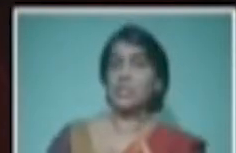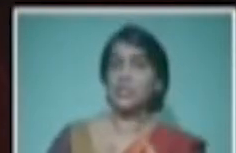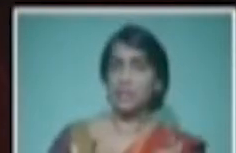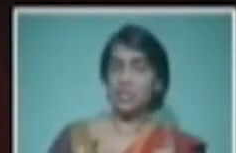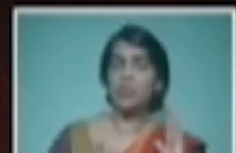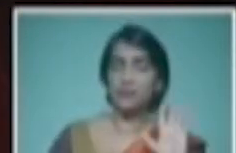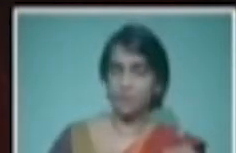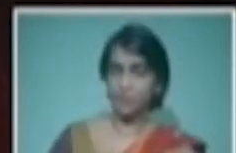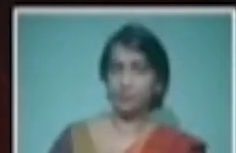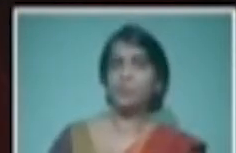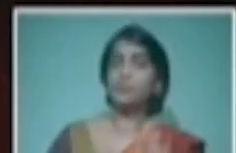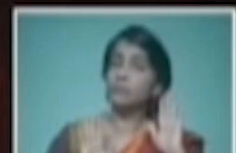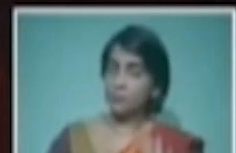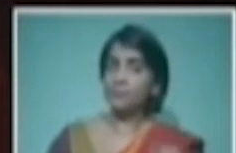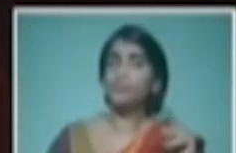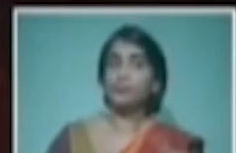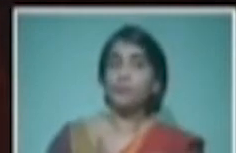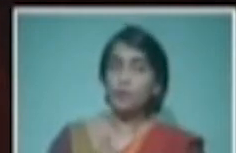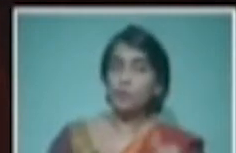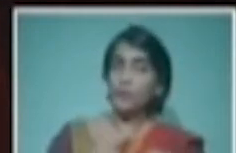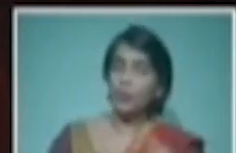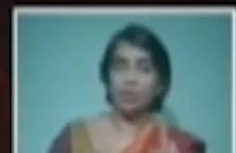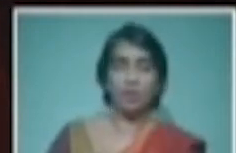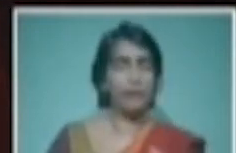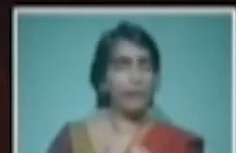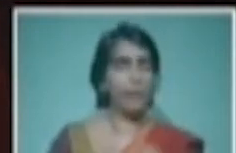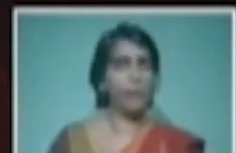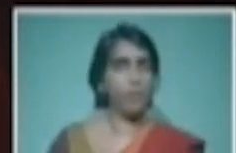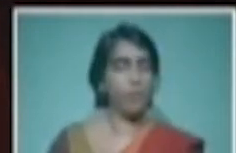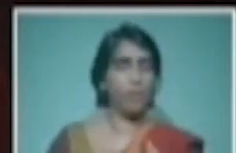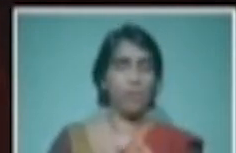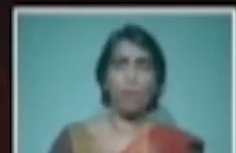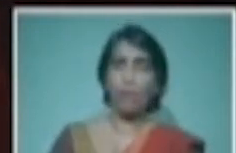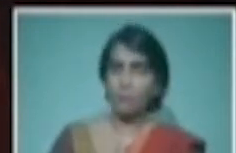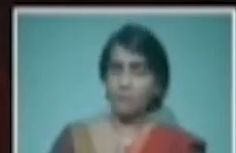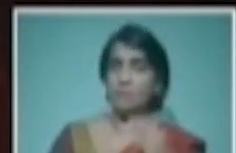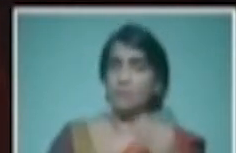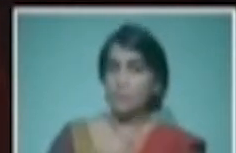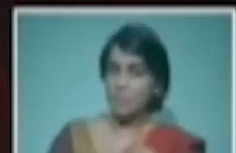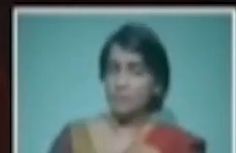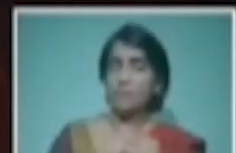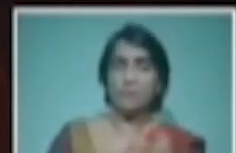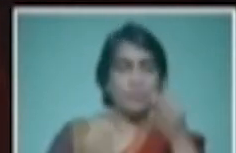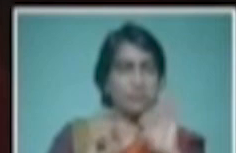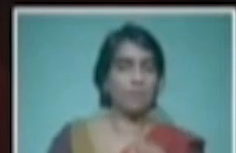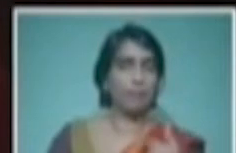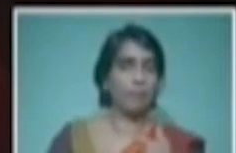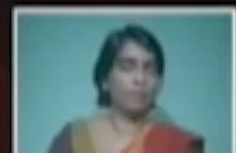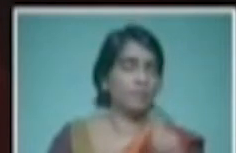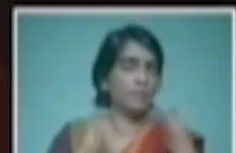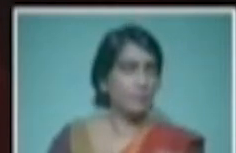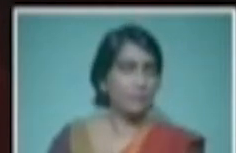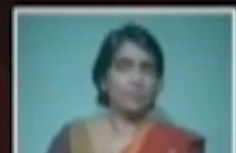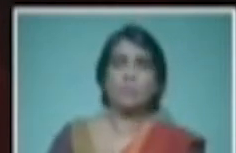වෙනවා. කෙසේ නමුත් අමුද්‍රව්‍ය හිඟය ශ්‍රමික හිඟය සිය නිෂ්පාදනවලට නිසි වටිනාකමක් නොලැබීම